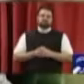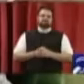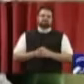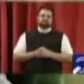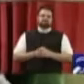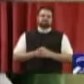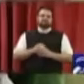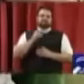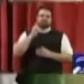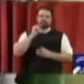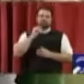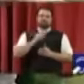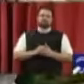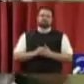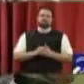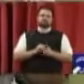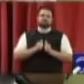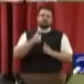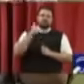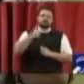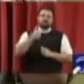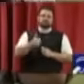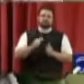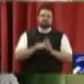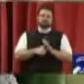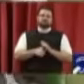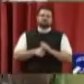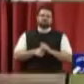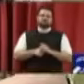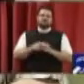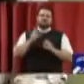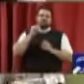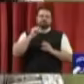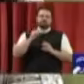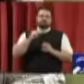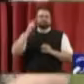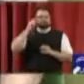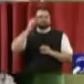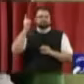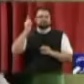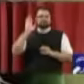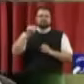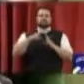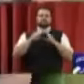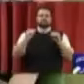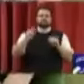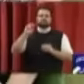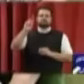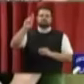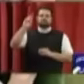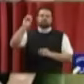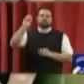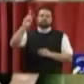adevărul din proverbele românești. Că m-am gândit așa,